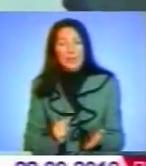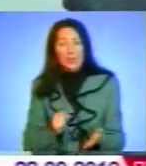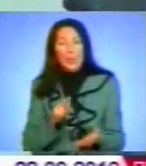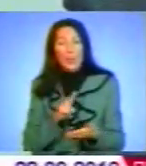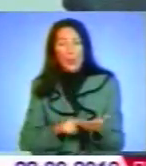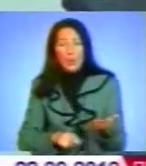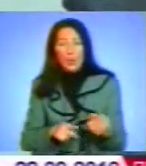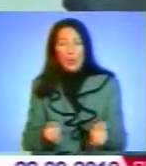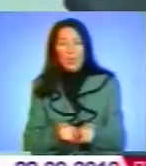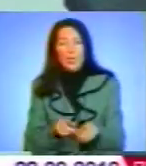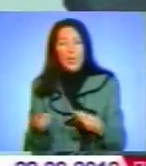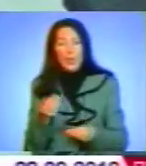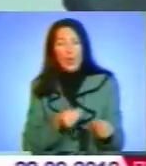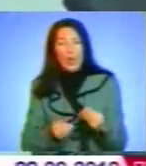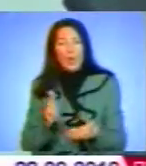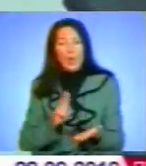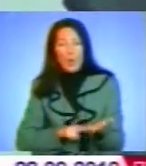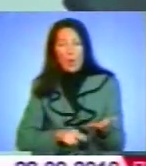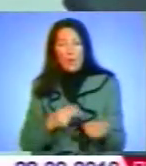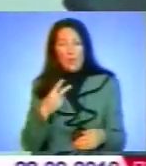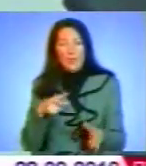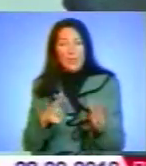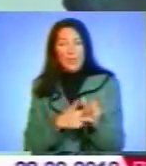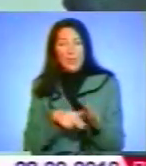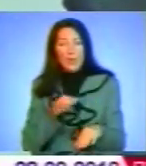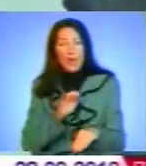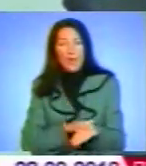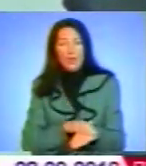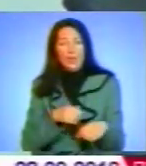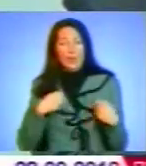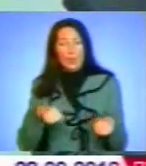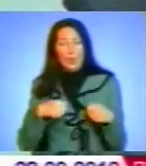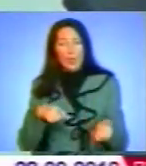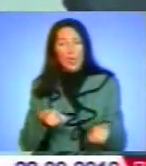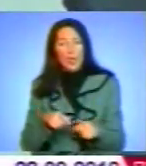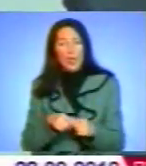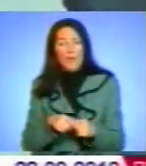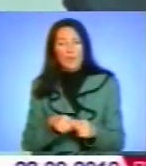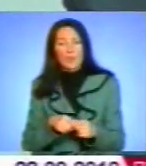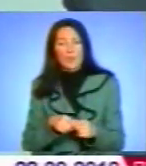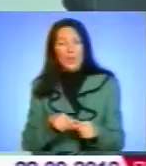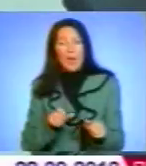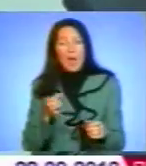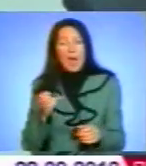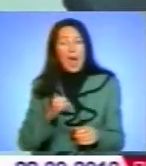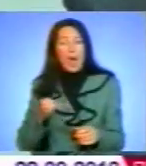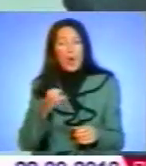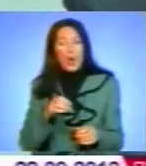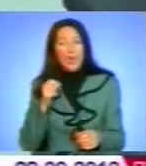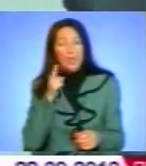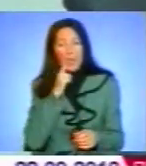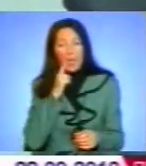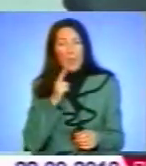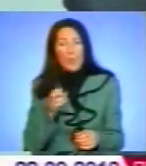з підробленими марками. 28 фактів роздрібної торгівлі алкогольними напоями за цінами